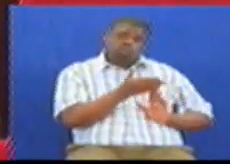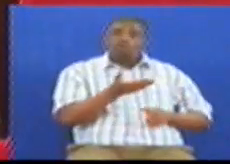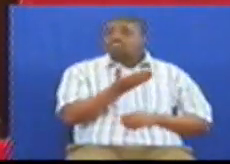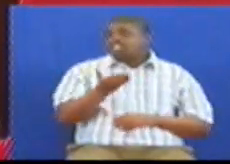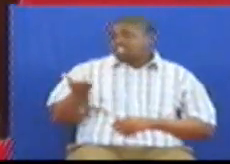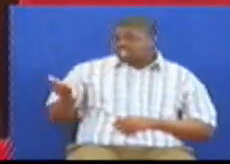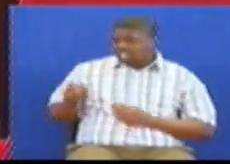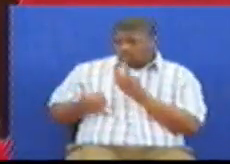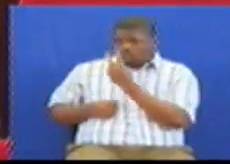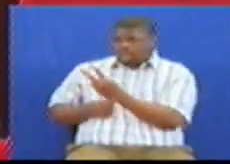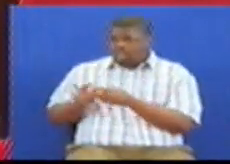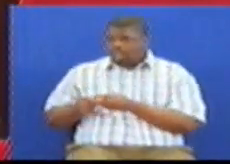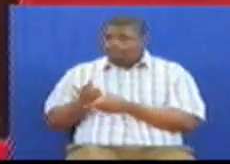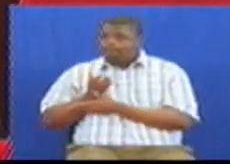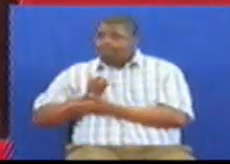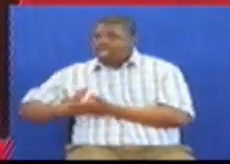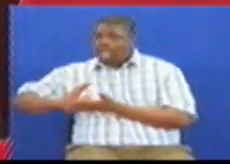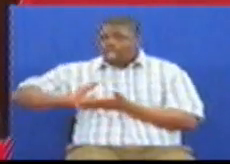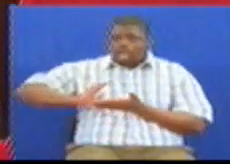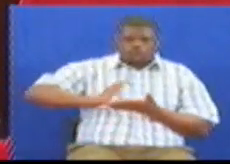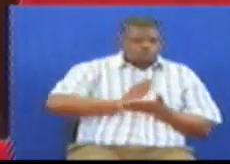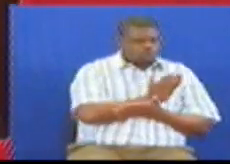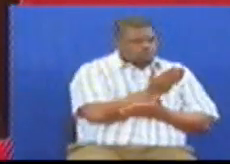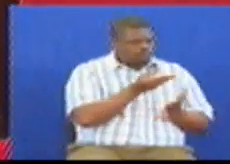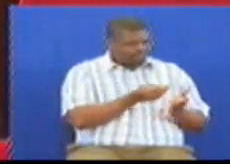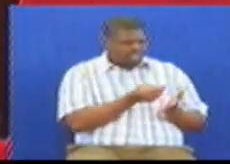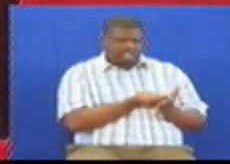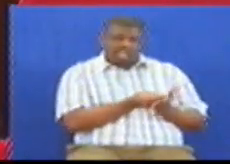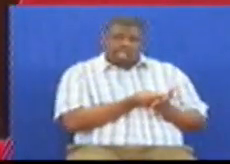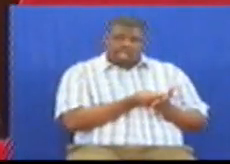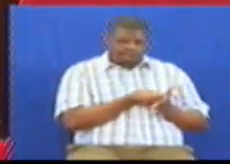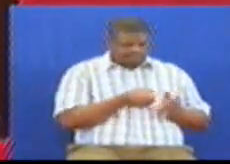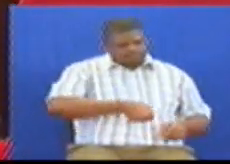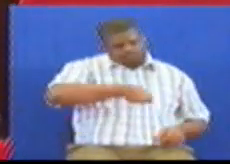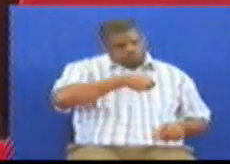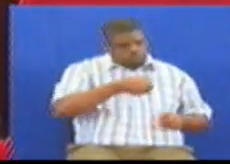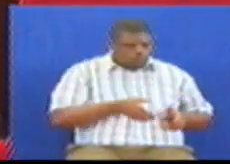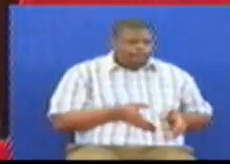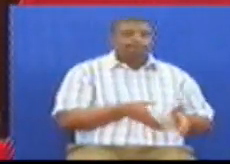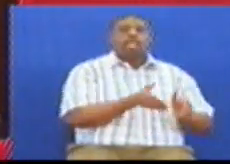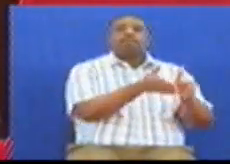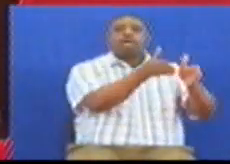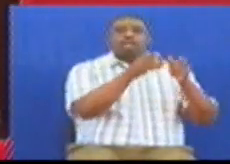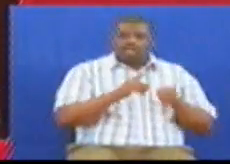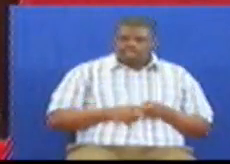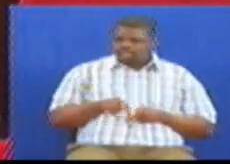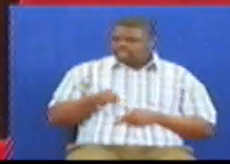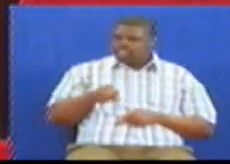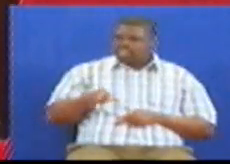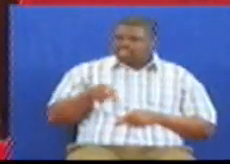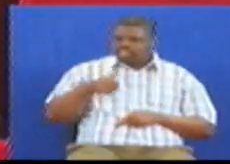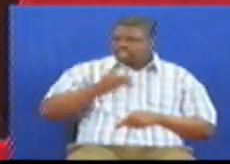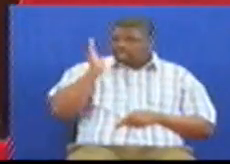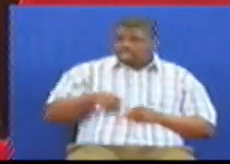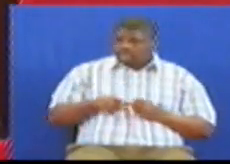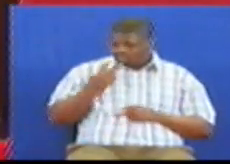lakini kuangalia ule mgao wa fedha za road fund. Kwa hilo ni serikali naomba mlichukulie kwa makini sana, kwa